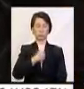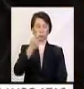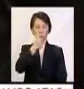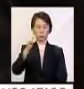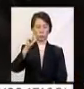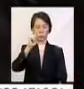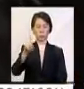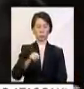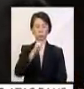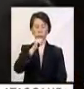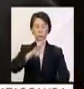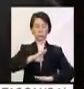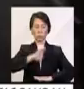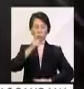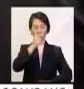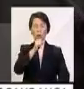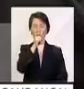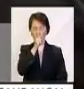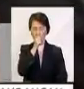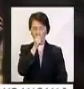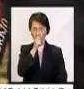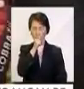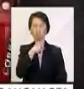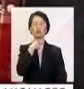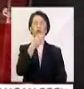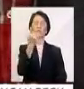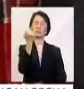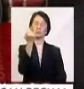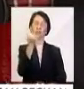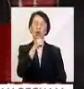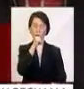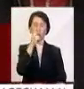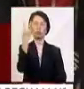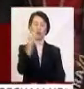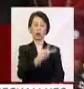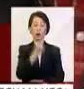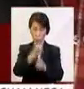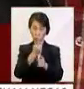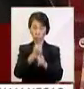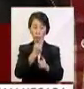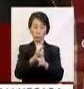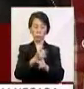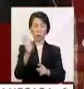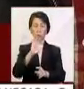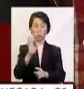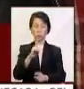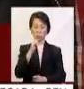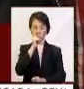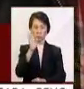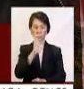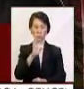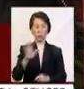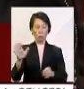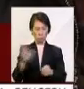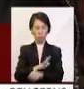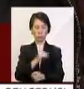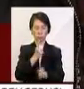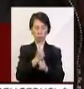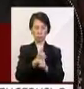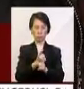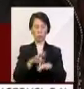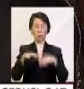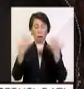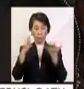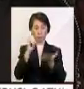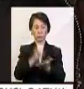kurang memuaskan pasal berbatuk dah 2 hari. Jadi penonton tahulah. Ni cakap pun tengok, bukan sumbang, tak penuh cakap. Habis